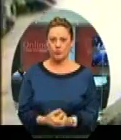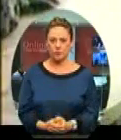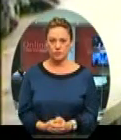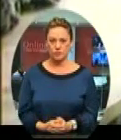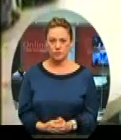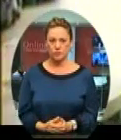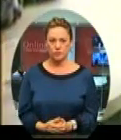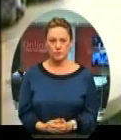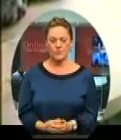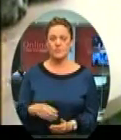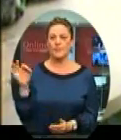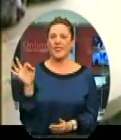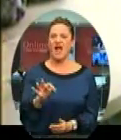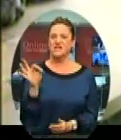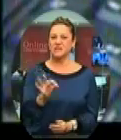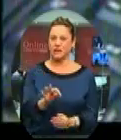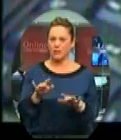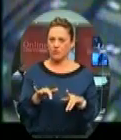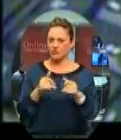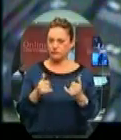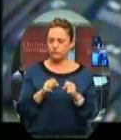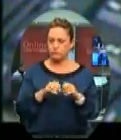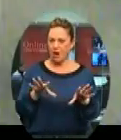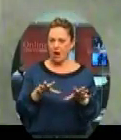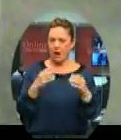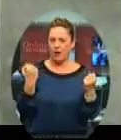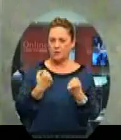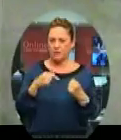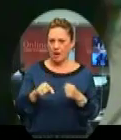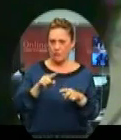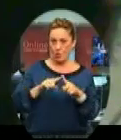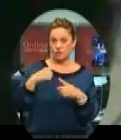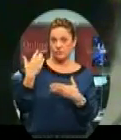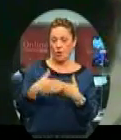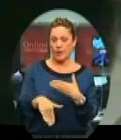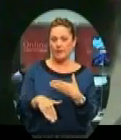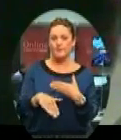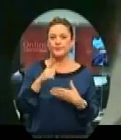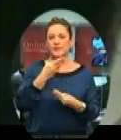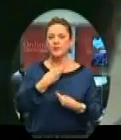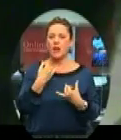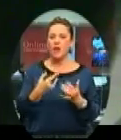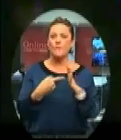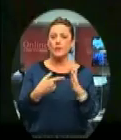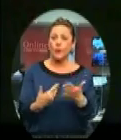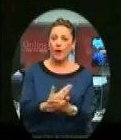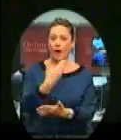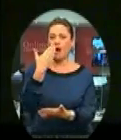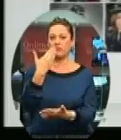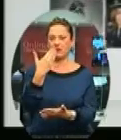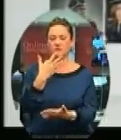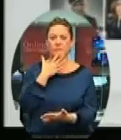הסתה באינטרנט שהולכת וצוברת תאוצה בחודשים האחרונים קיבלה היום ביטוי חדש ומעורר